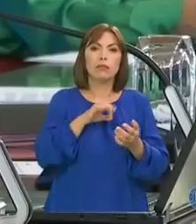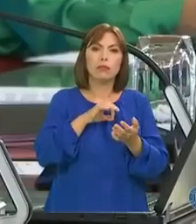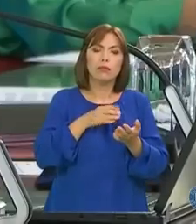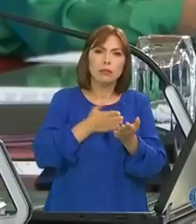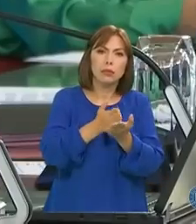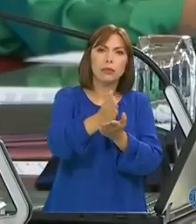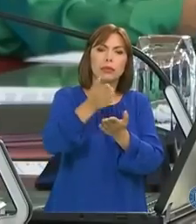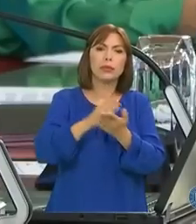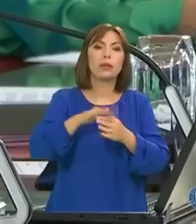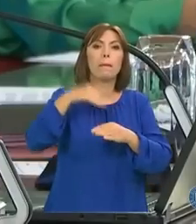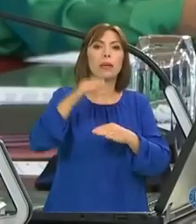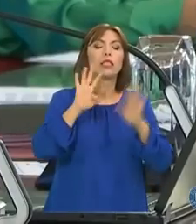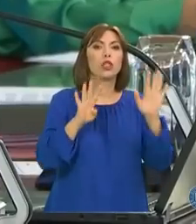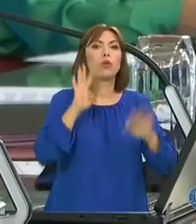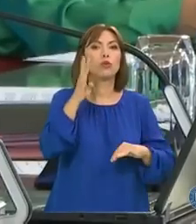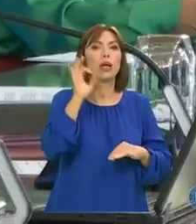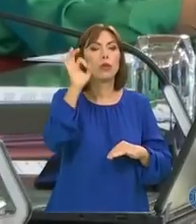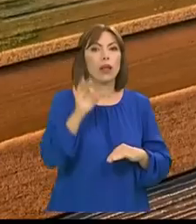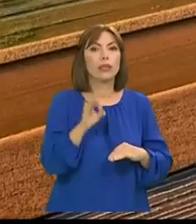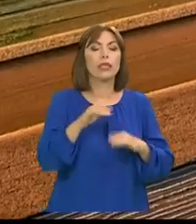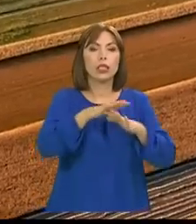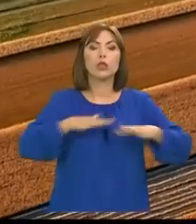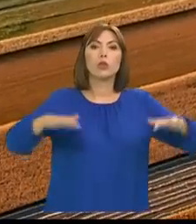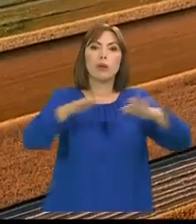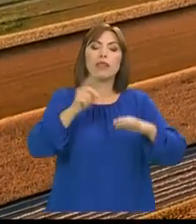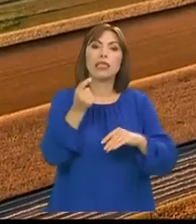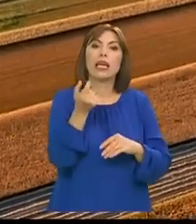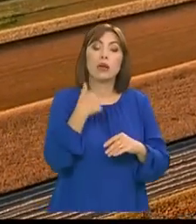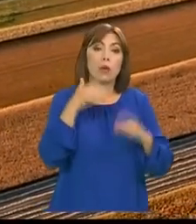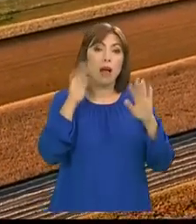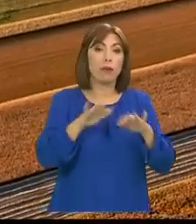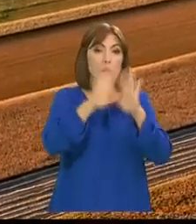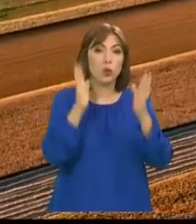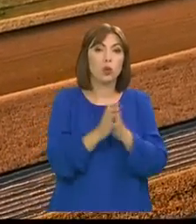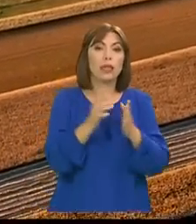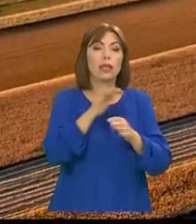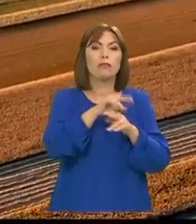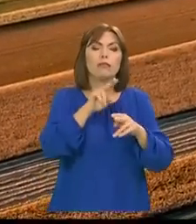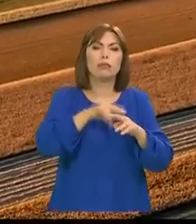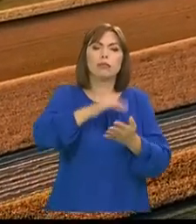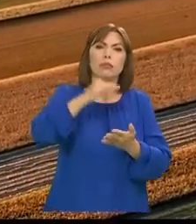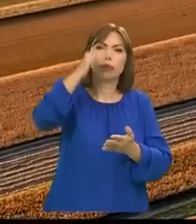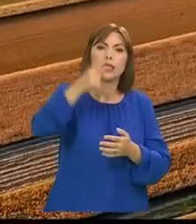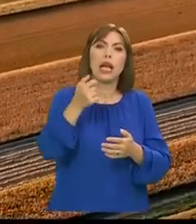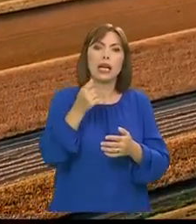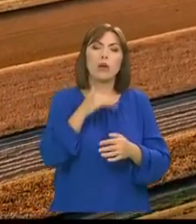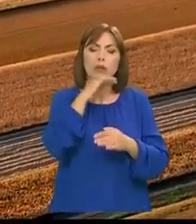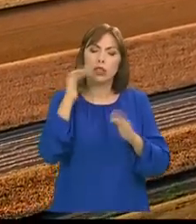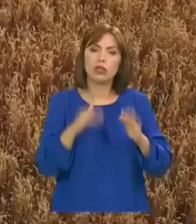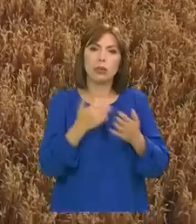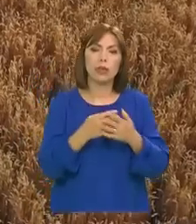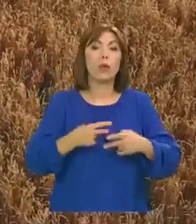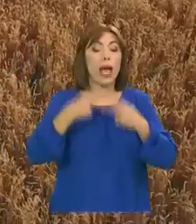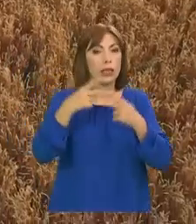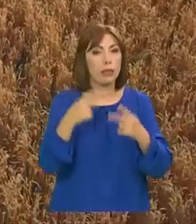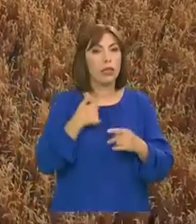peste 94% din suprafață de grâu. Noi avem întreaga cantitate de grâu necesară țării și disponibilități pentru export.